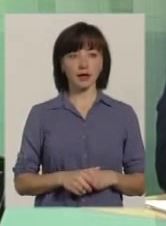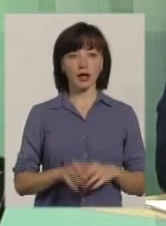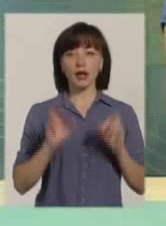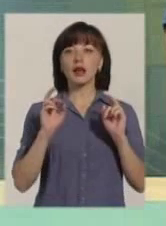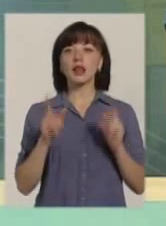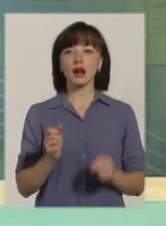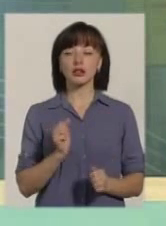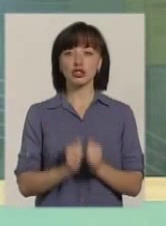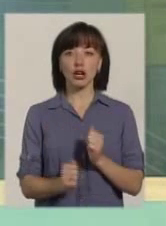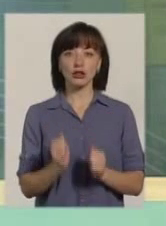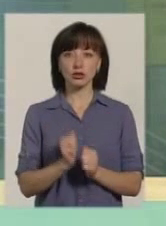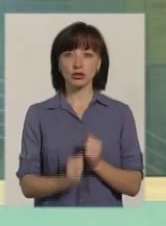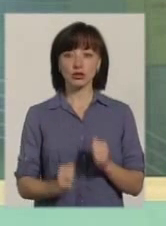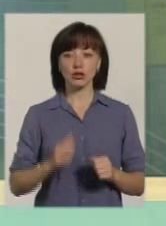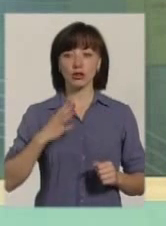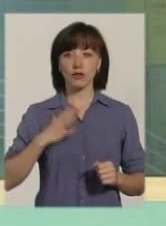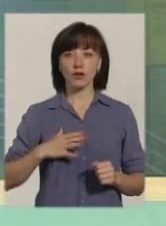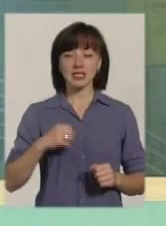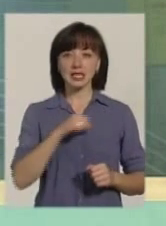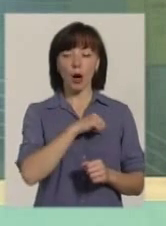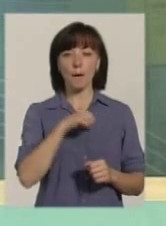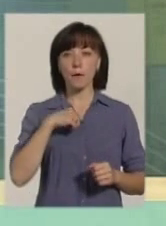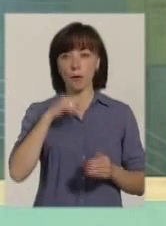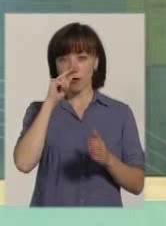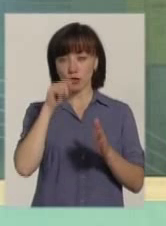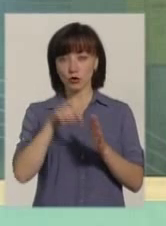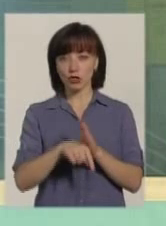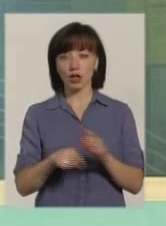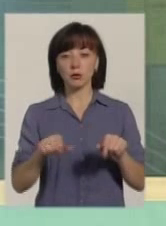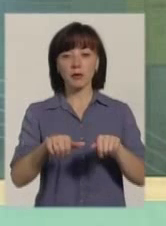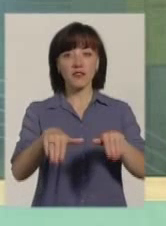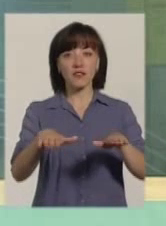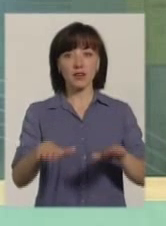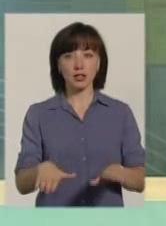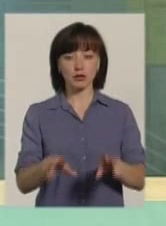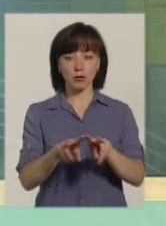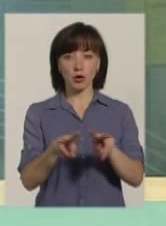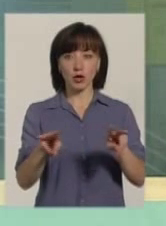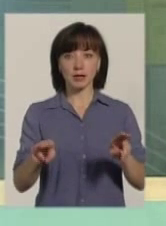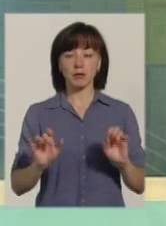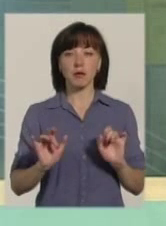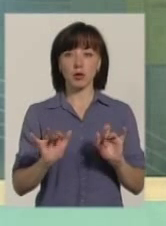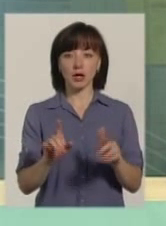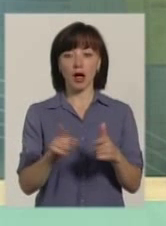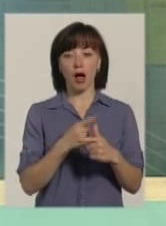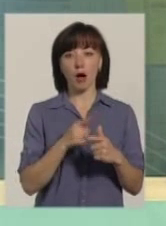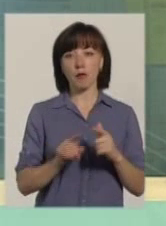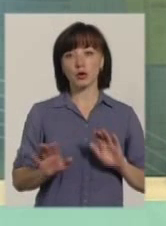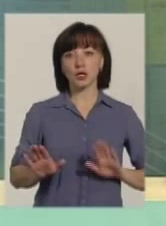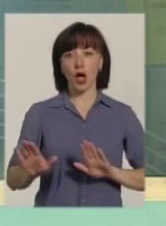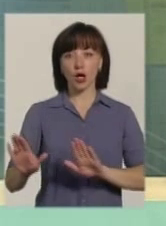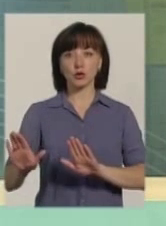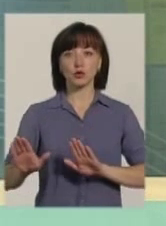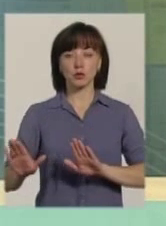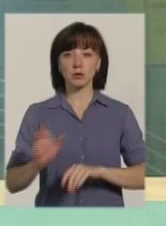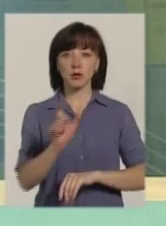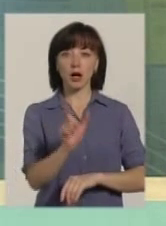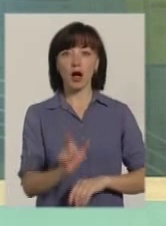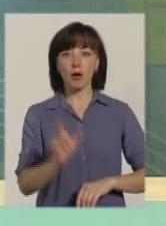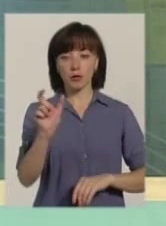доводиться в самому втручатися, аби вирішити подібні процеси, або ж заступникам, для того, аби людям